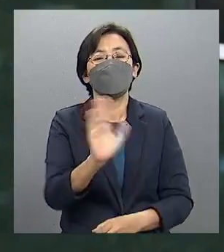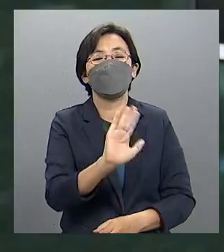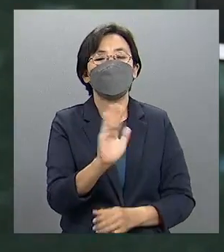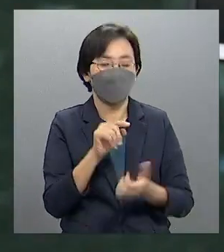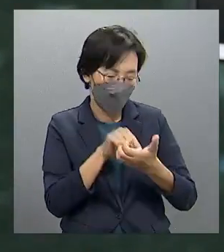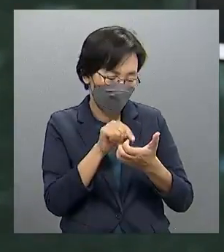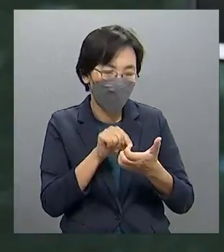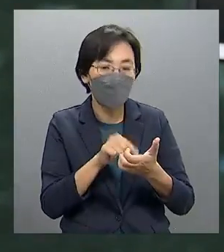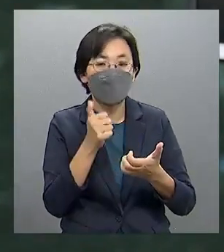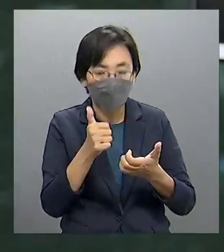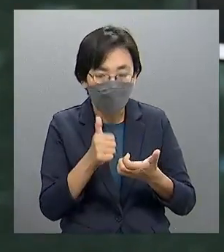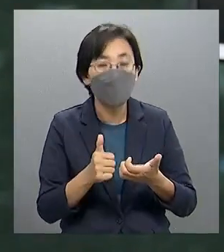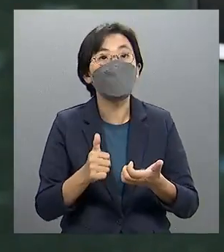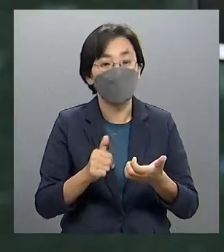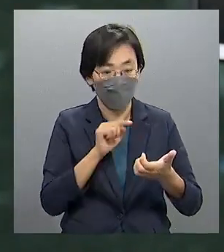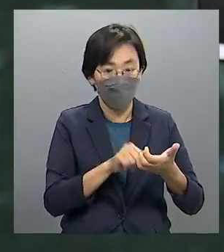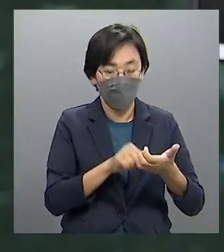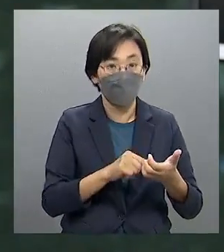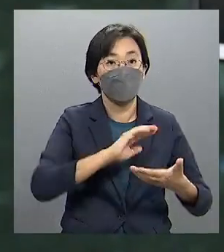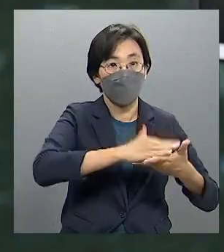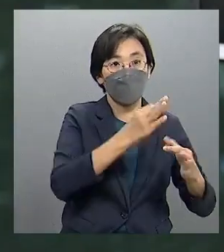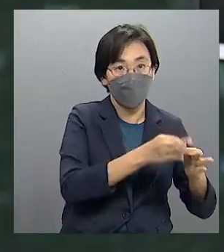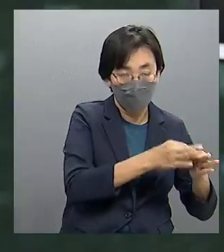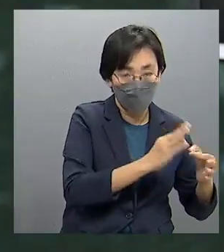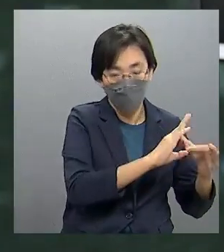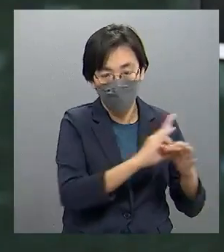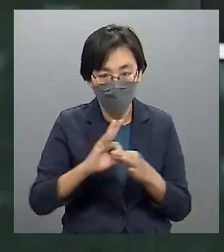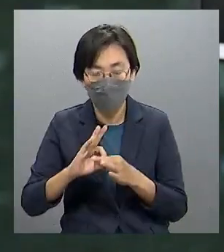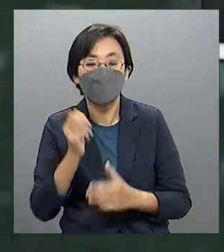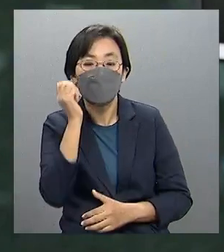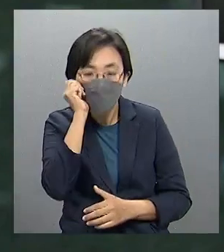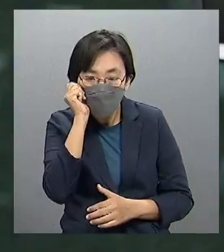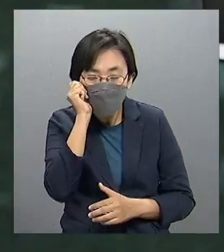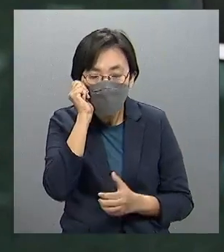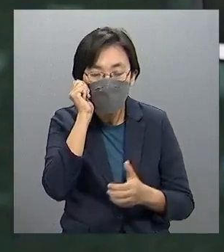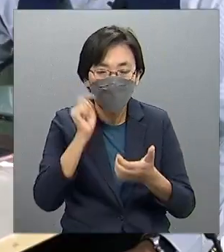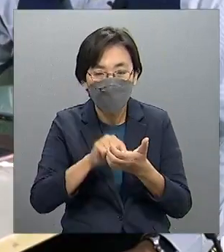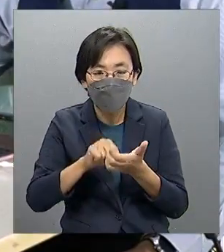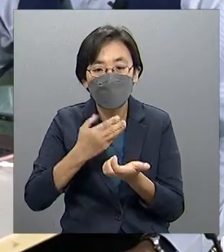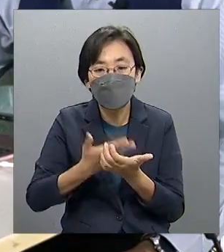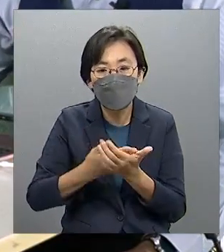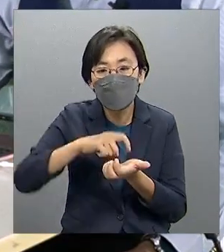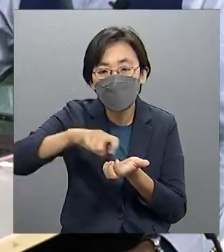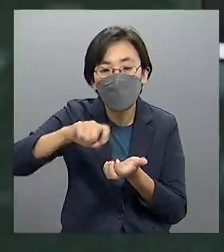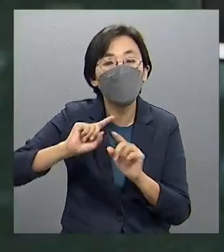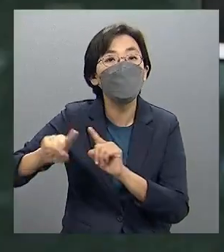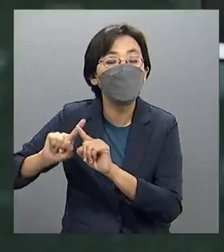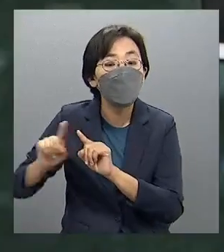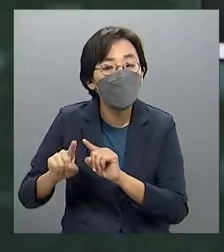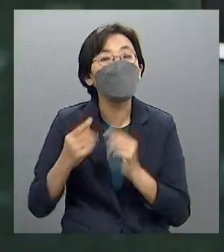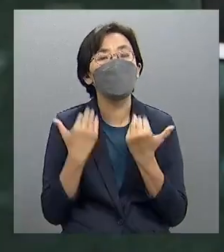างๆเนี่ยมันก็ต้องผูกกับทั้งเบอร์โทรศัพท์มือถือนะครับพวกอินเทอร์เน็ตแบงกิ้งต่างๆมันมีการแชร์ออกมาก็คืออันนี้น่ากลัวขึ้น